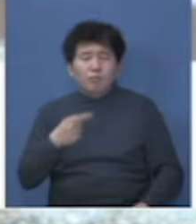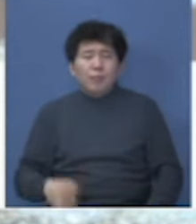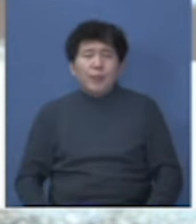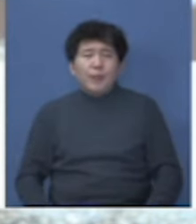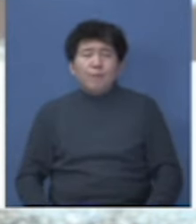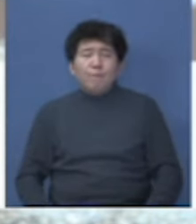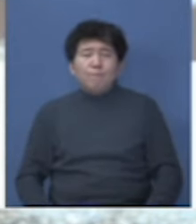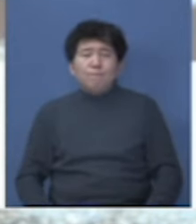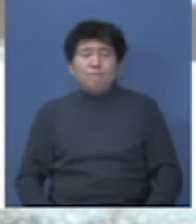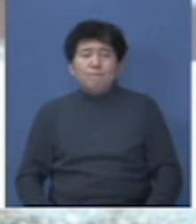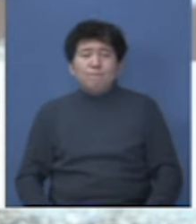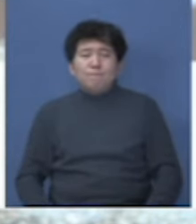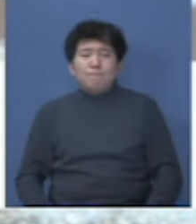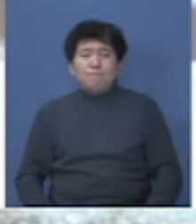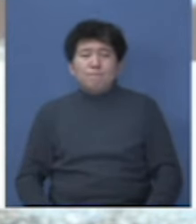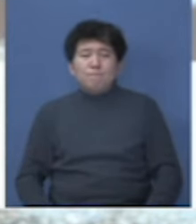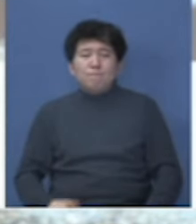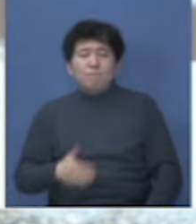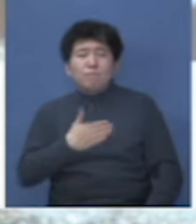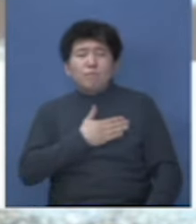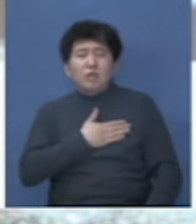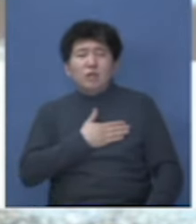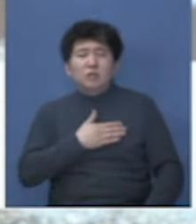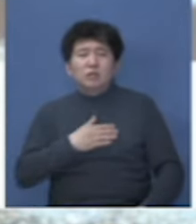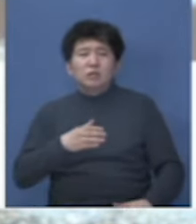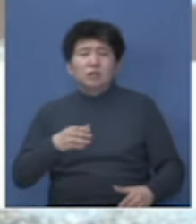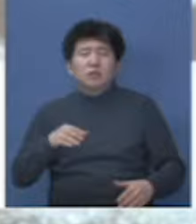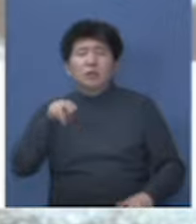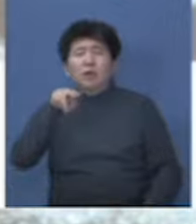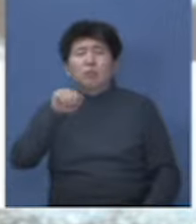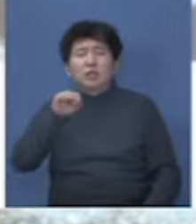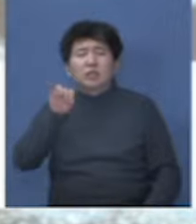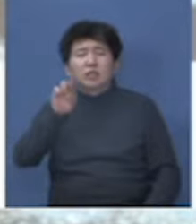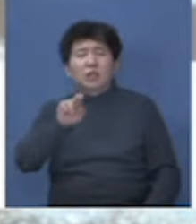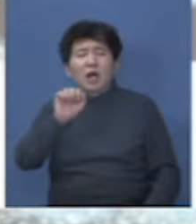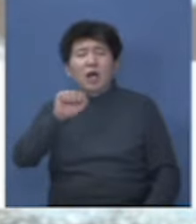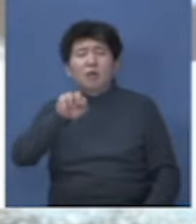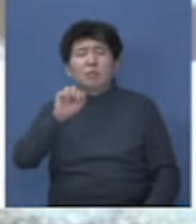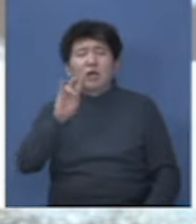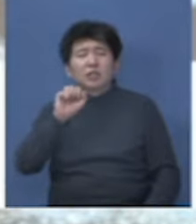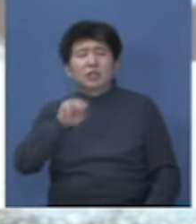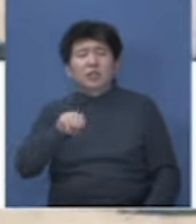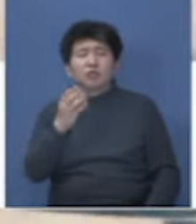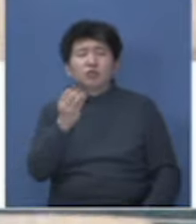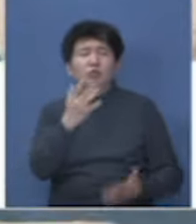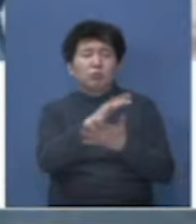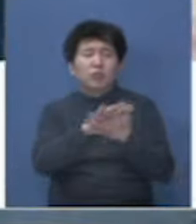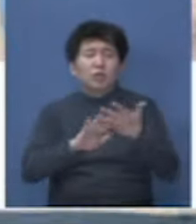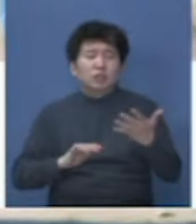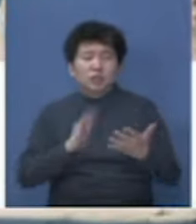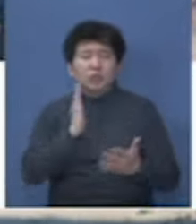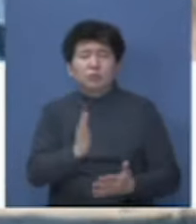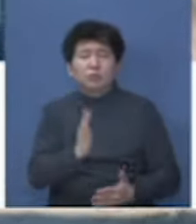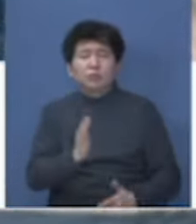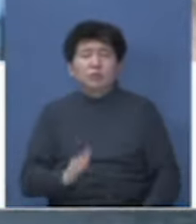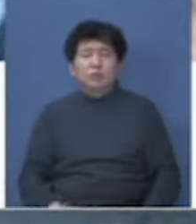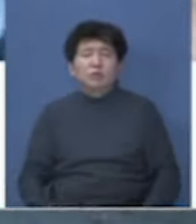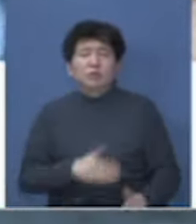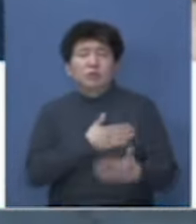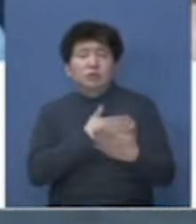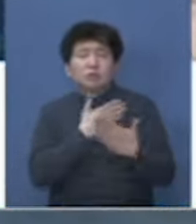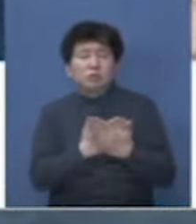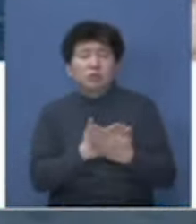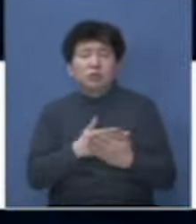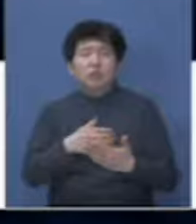осы жұмыс біздің Аманат партиясының басты бақылауында. Біз бұл жұмысты әрі жалғастыратын боламыз. Шара аясында еріктілер төтенше